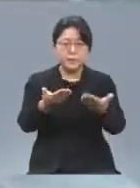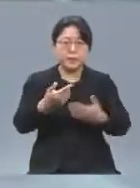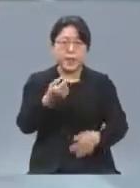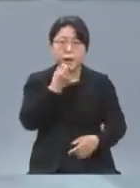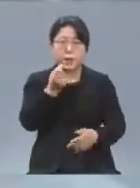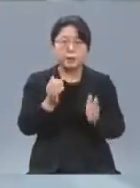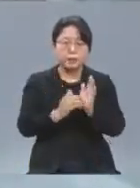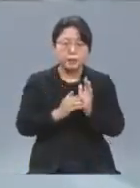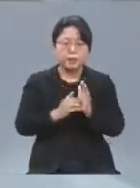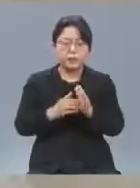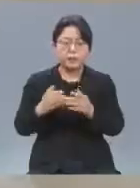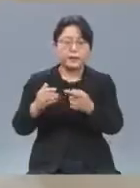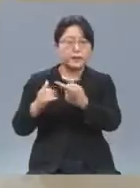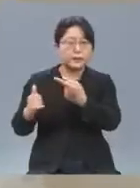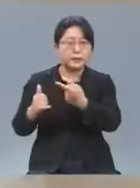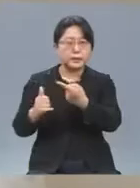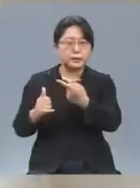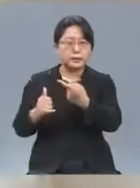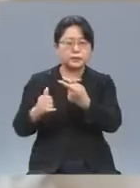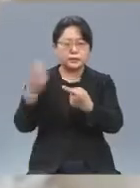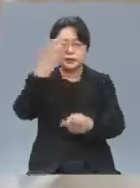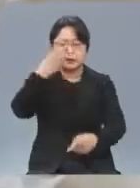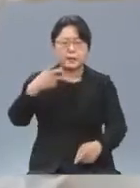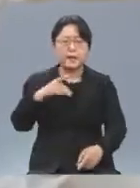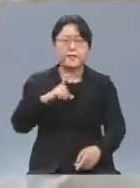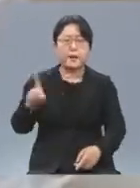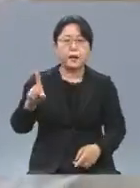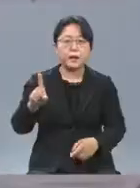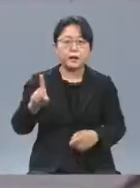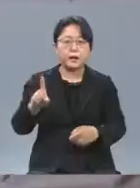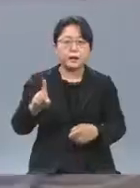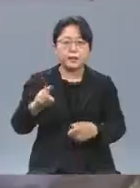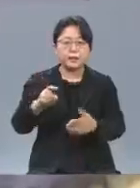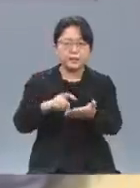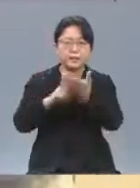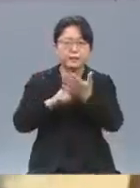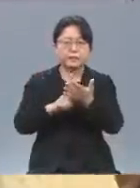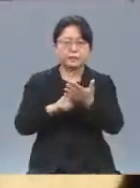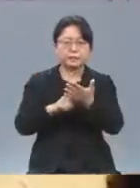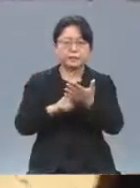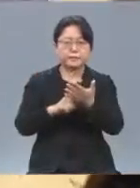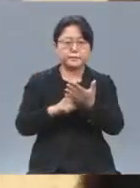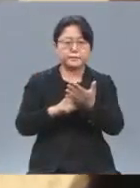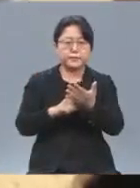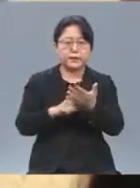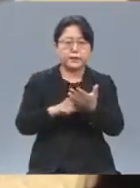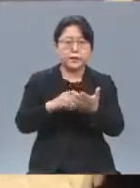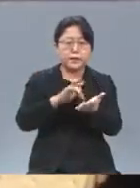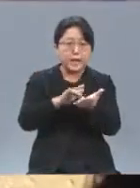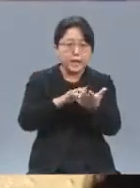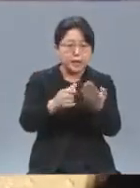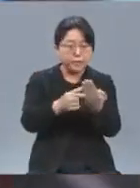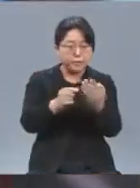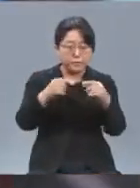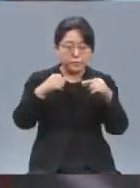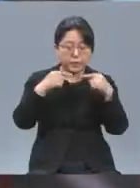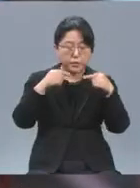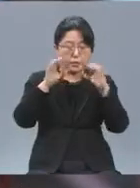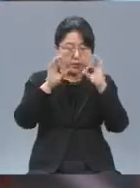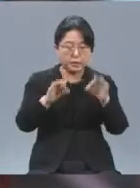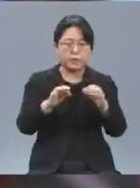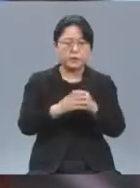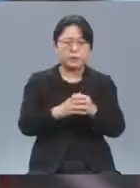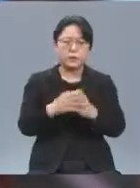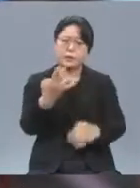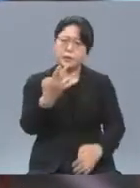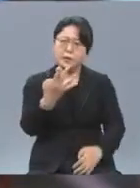드러났고 나머지 1명은 감식에서 대마 성분이 검출됐습니다. 약품기를 그 변사자가 건널 때 보니까 그 약품기